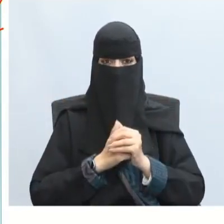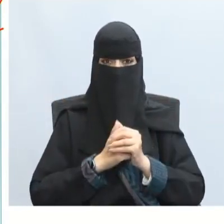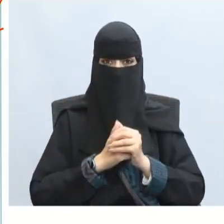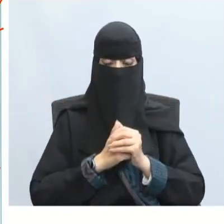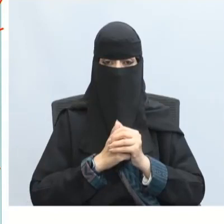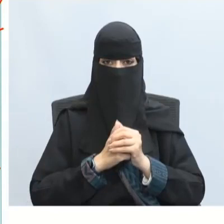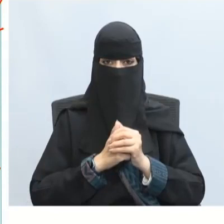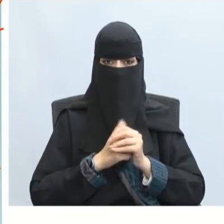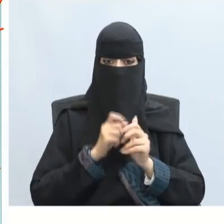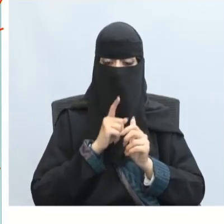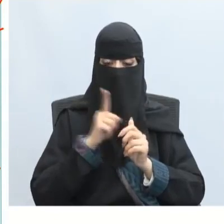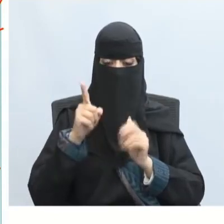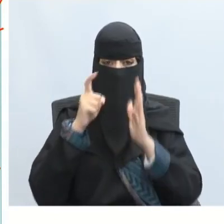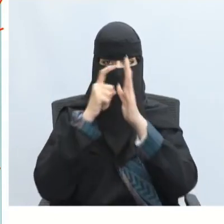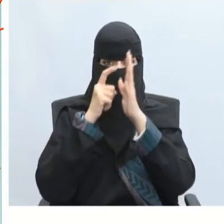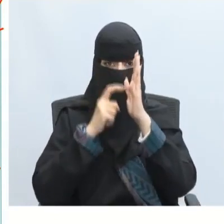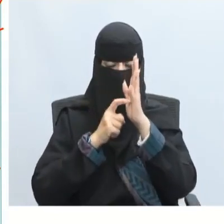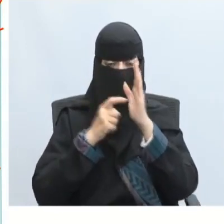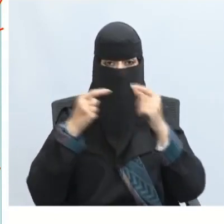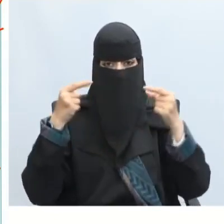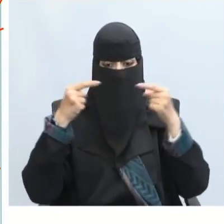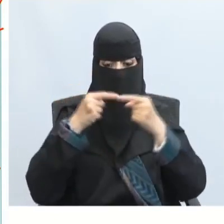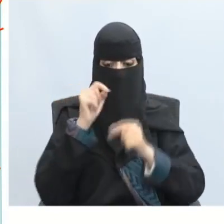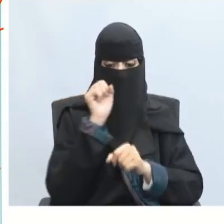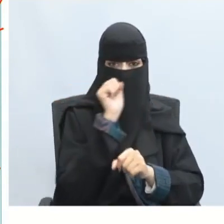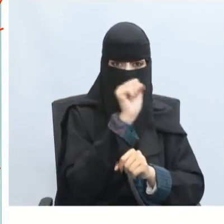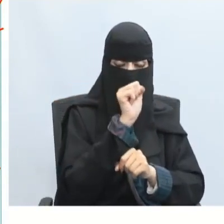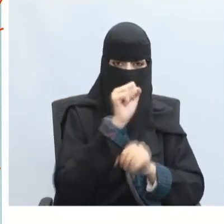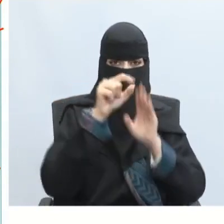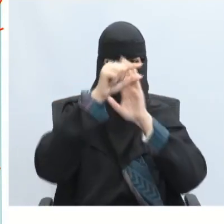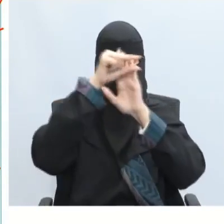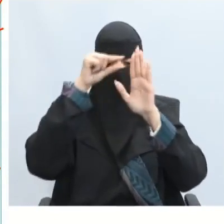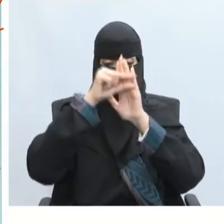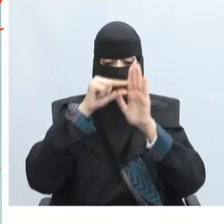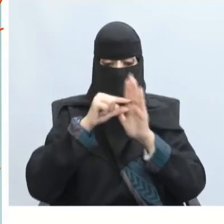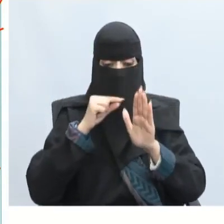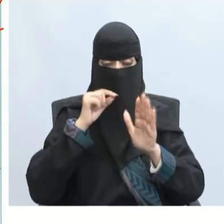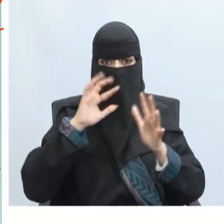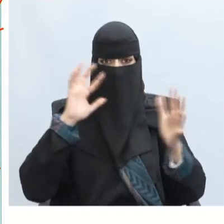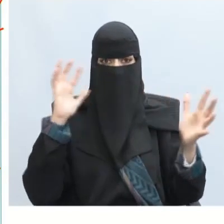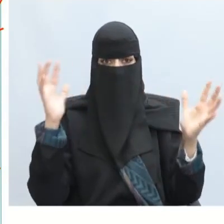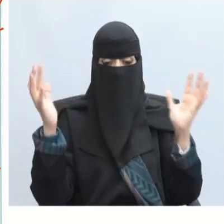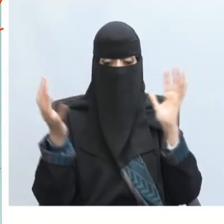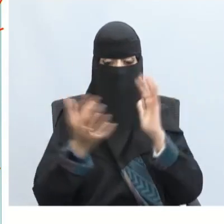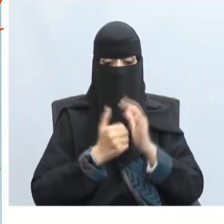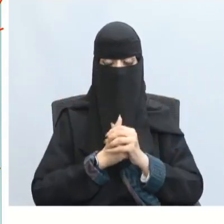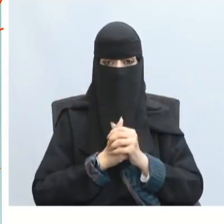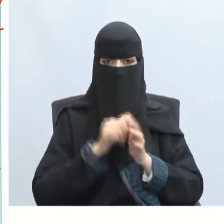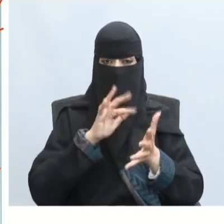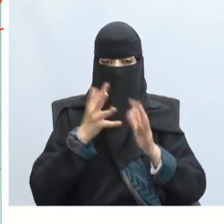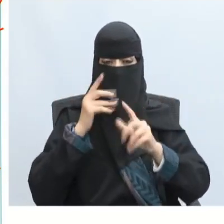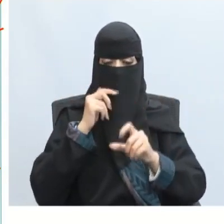الانظمه العامه وهي الانظمه التي تختص بموضوعات